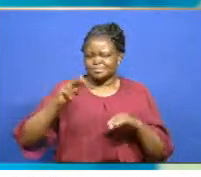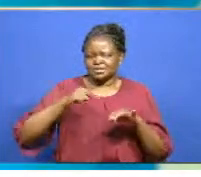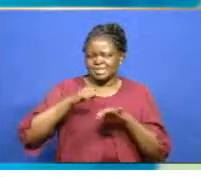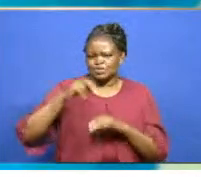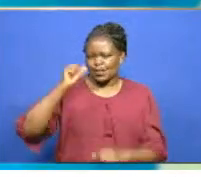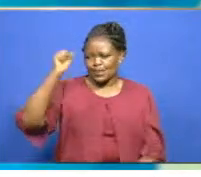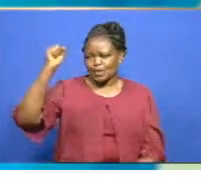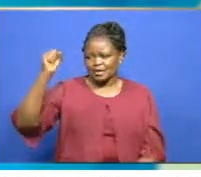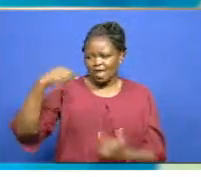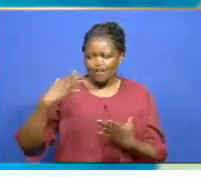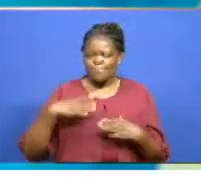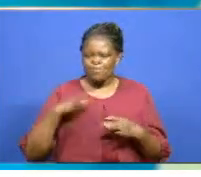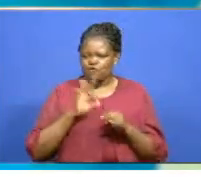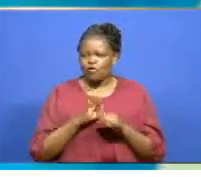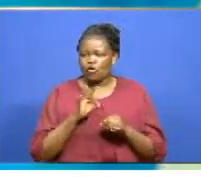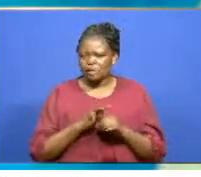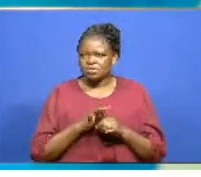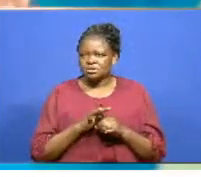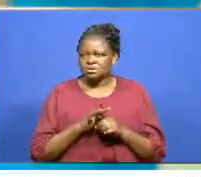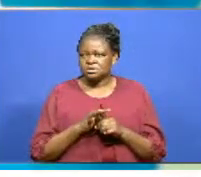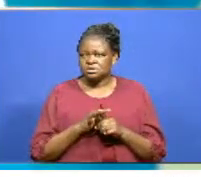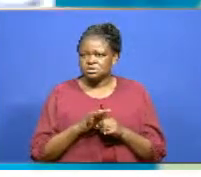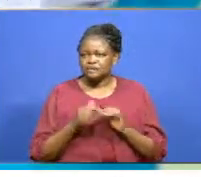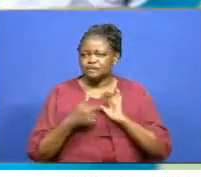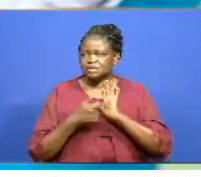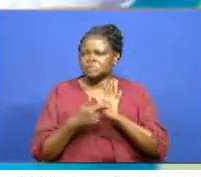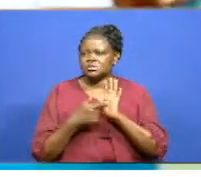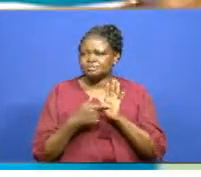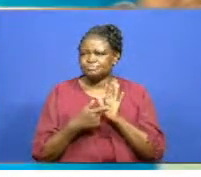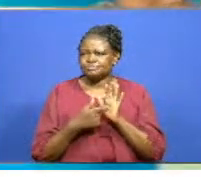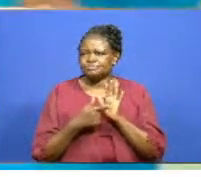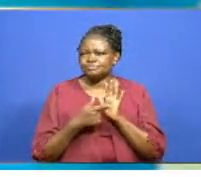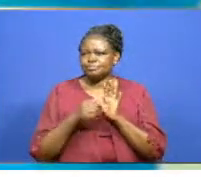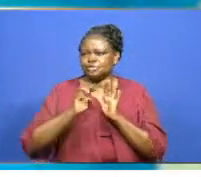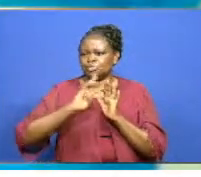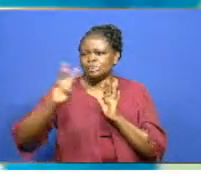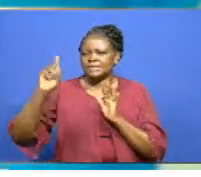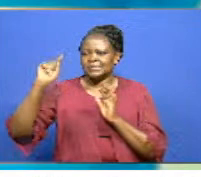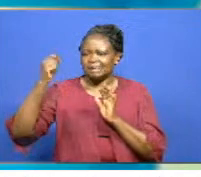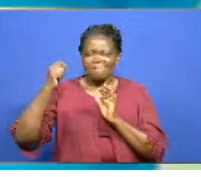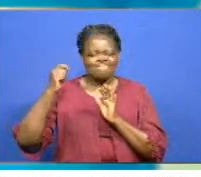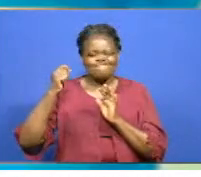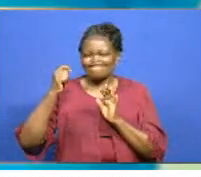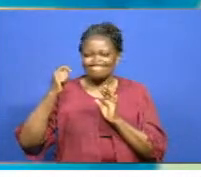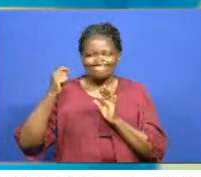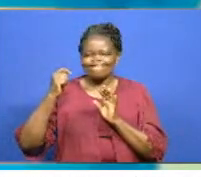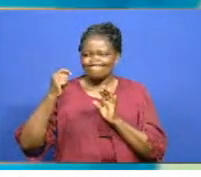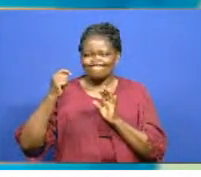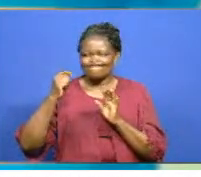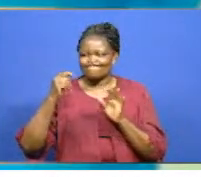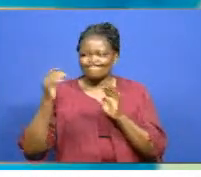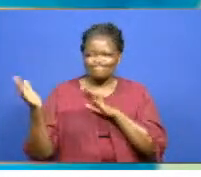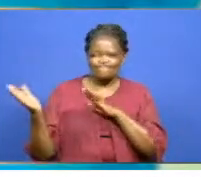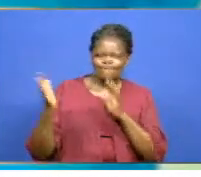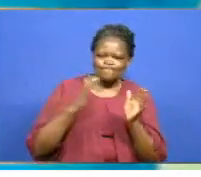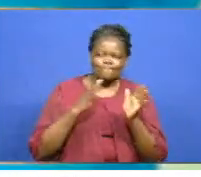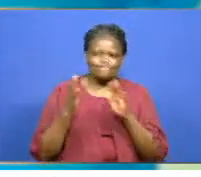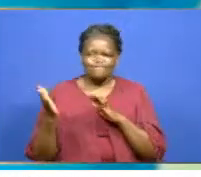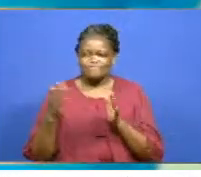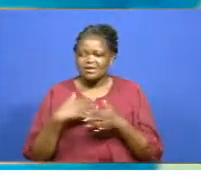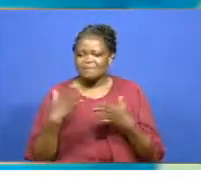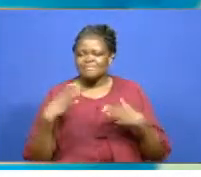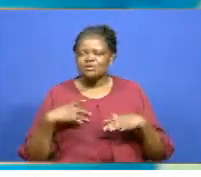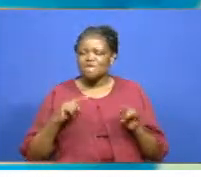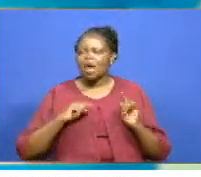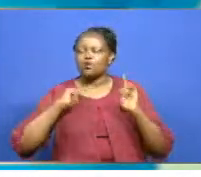Wakenya upiga kura, eneo bunge la ama eneo la Western Kenya linaonekana kama swing region. So kila mtu anaweza